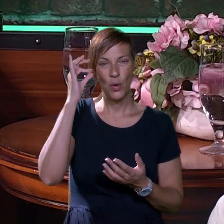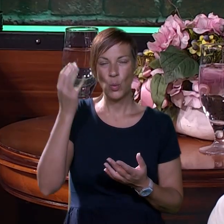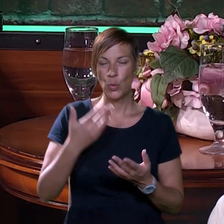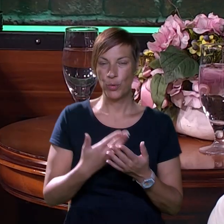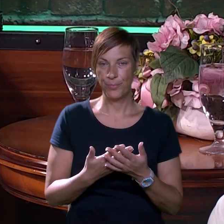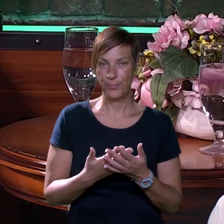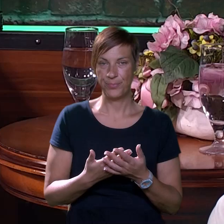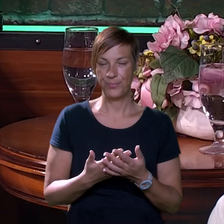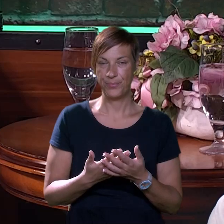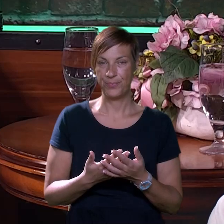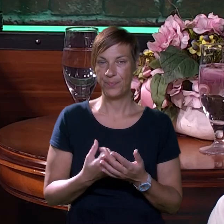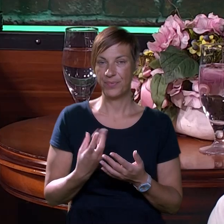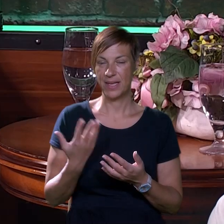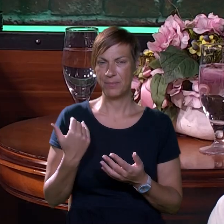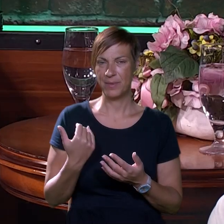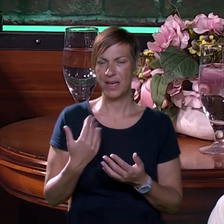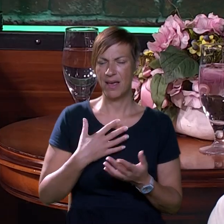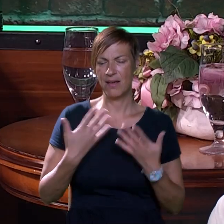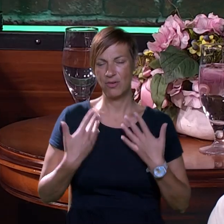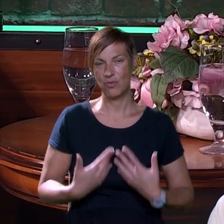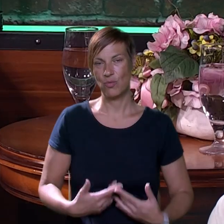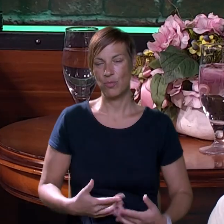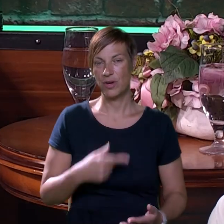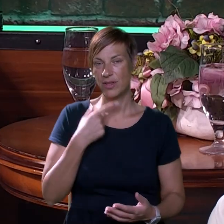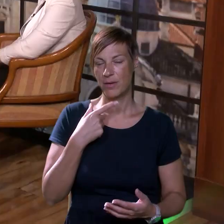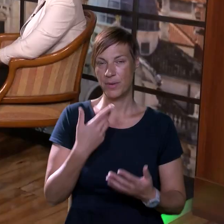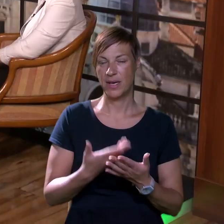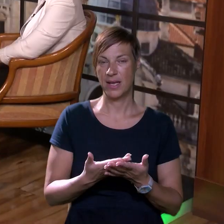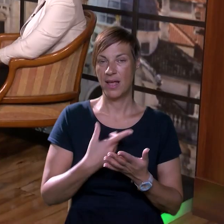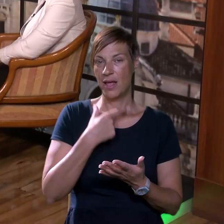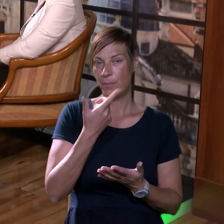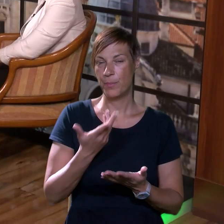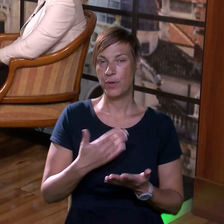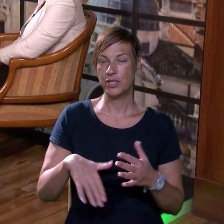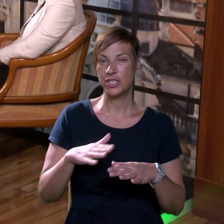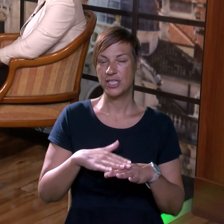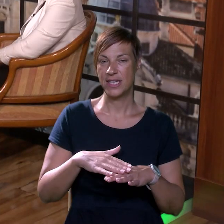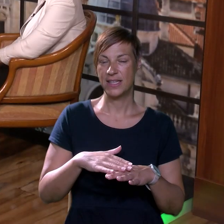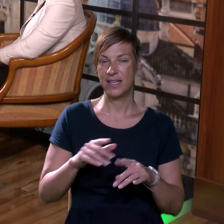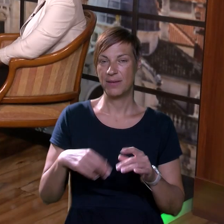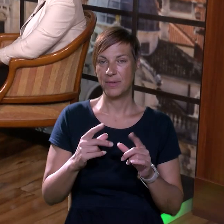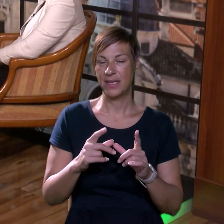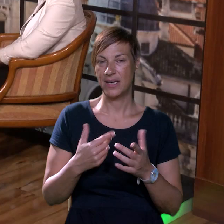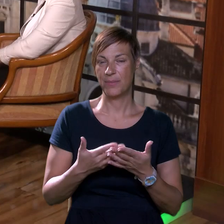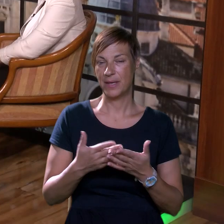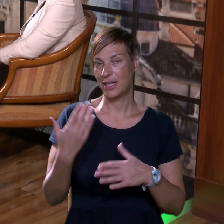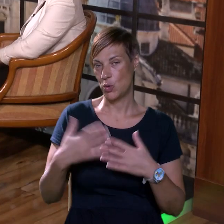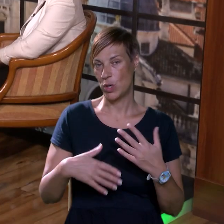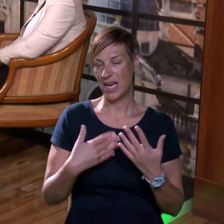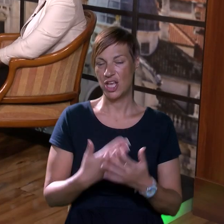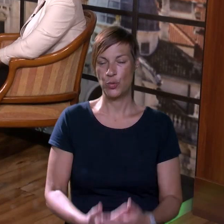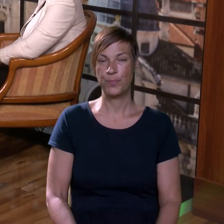uhu i kad bi bila jako umorna, onda bi rekla, o Bože, daj mi biti u raju, makar di godi u